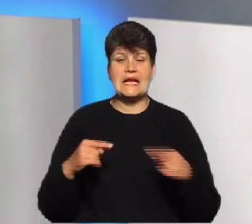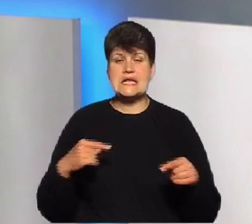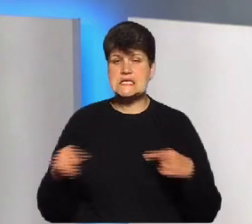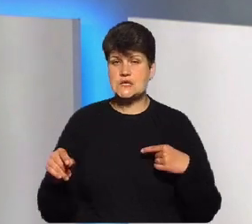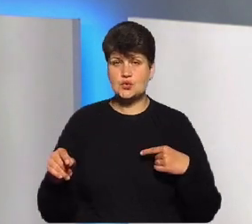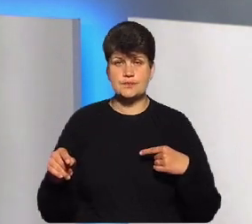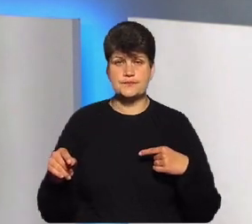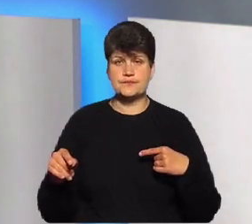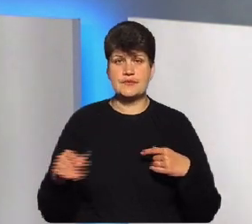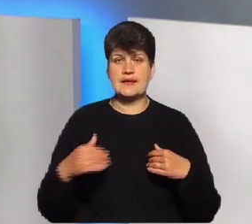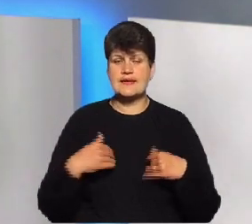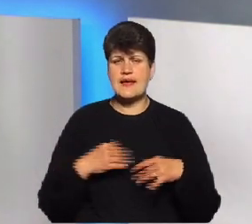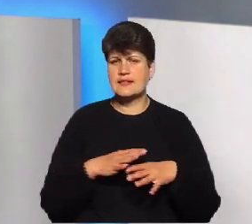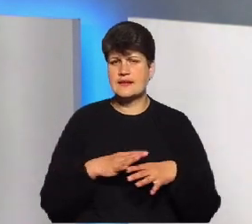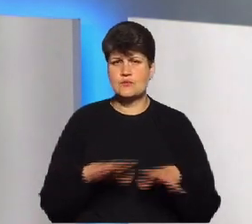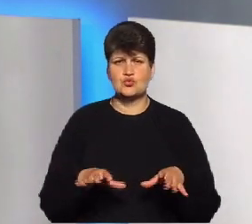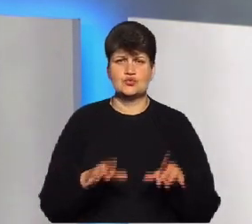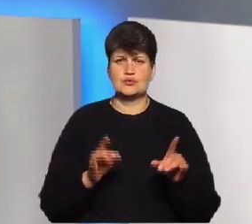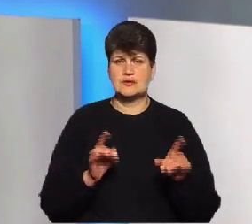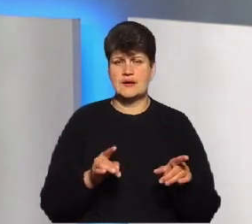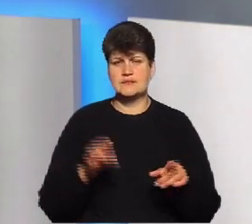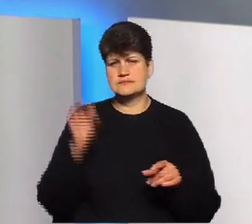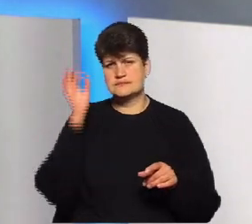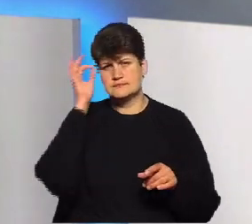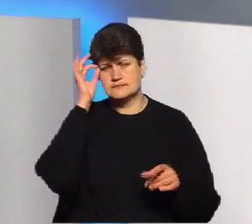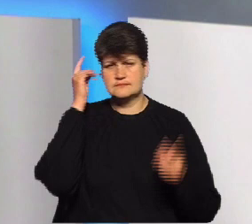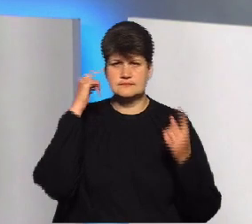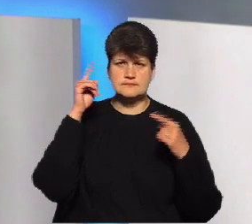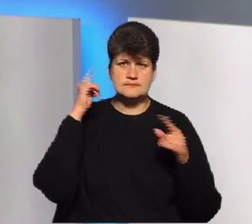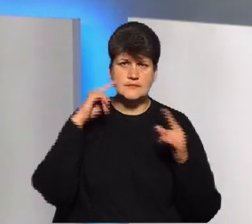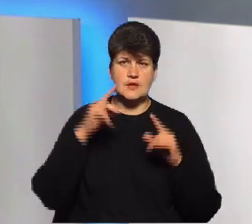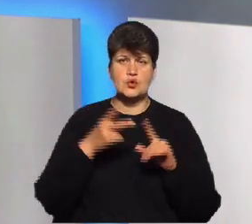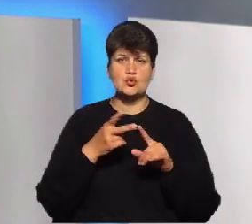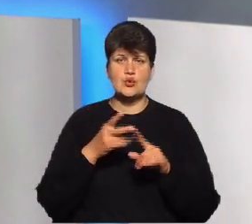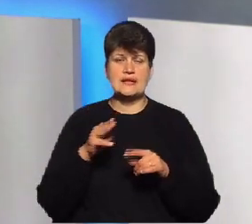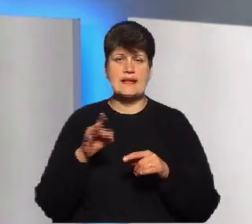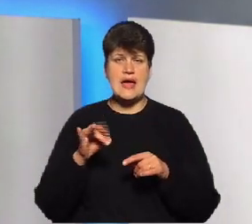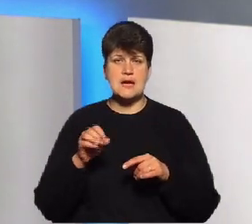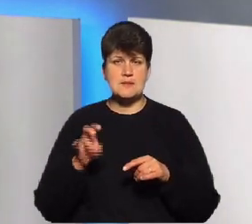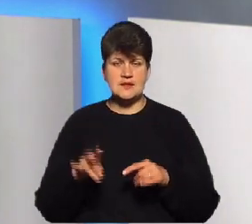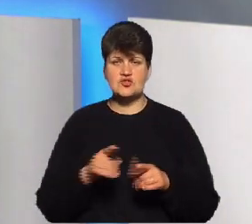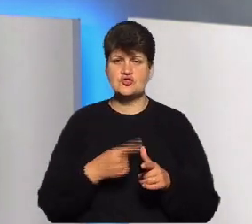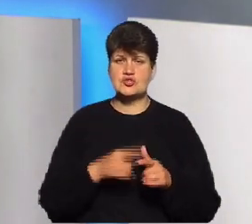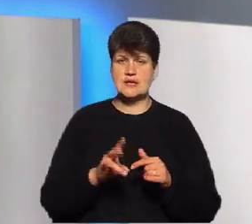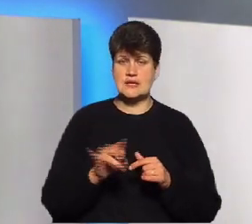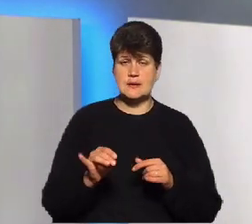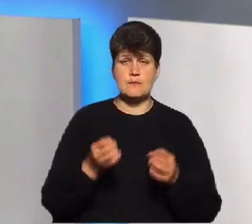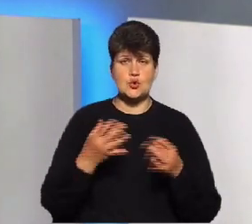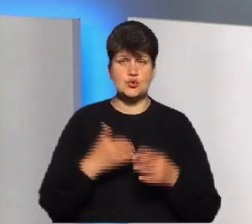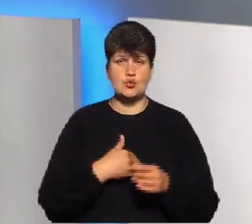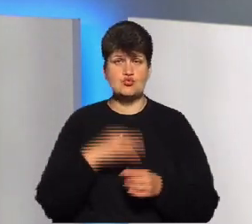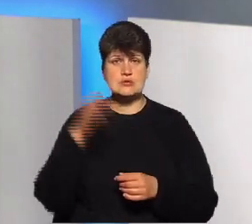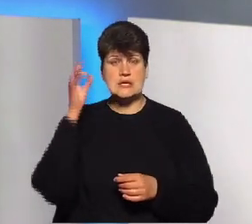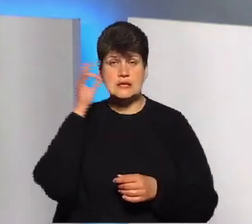я не буду там зараз якось загадувати якісь речі стосовно другого терміну чи ні. Хочу просто згадати, що в моїй